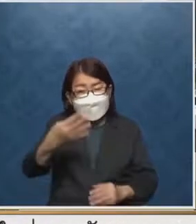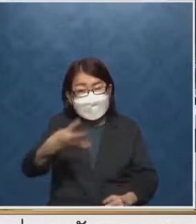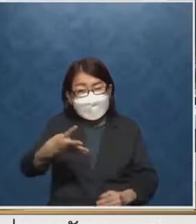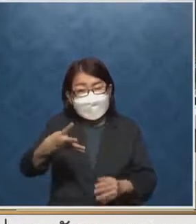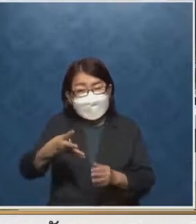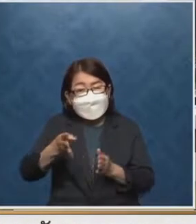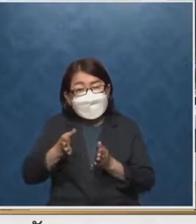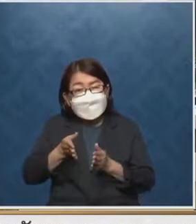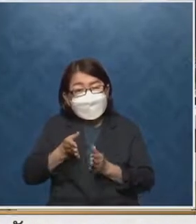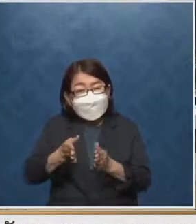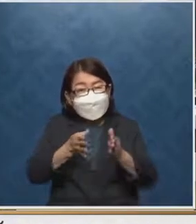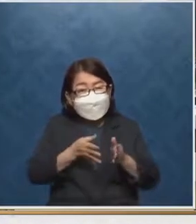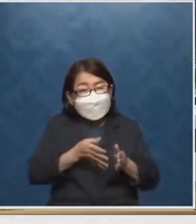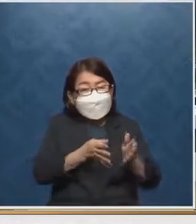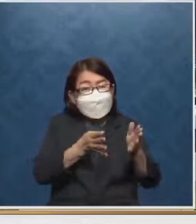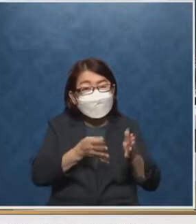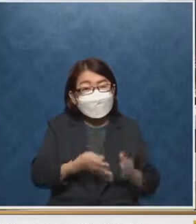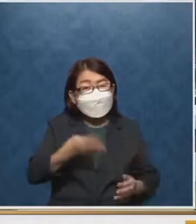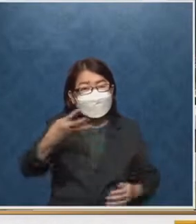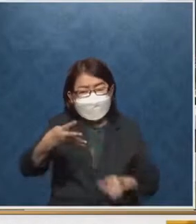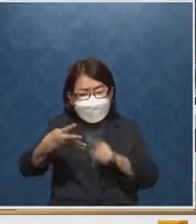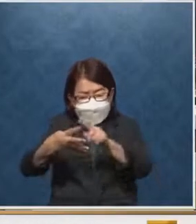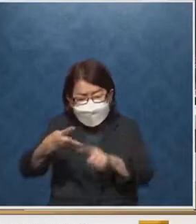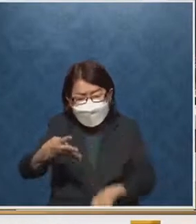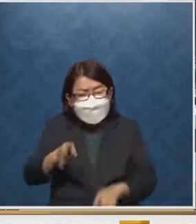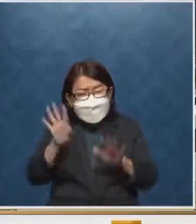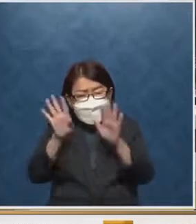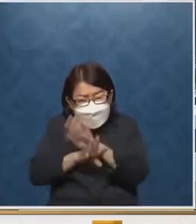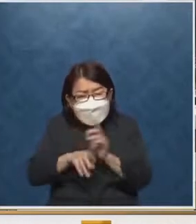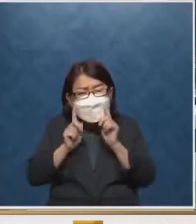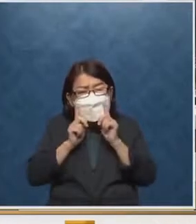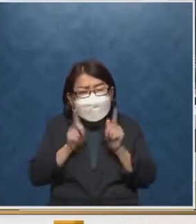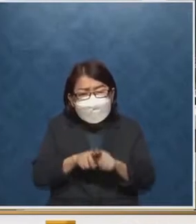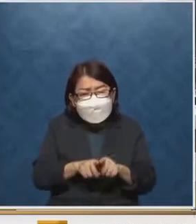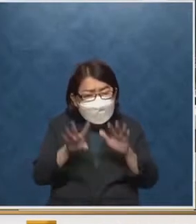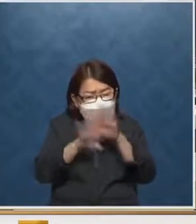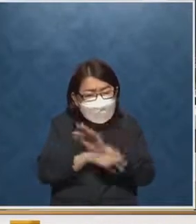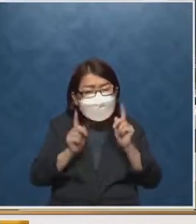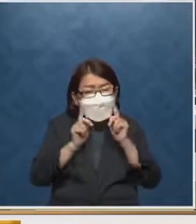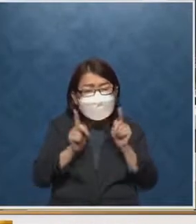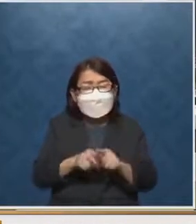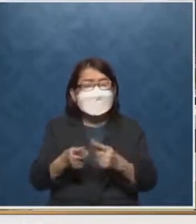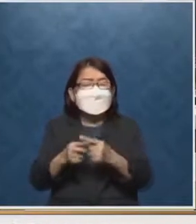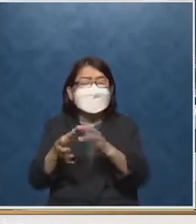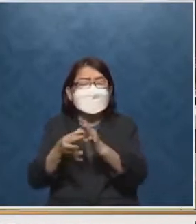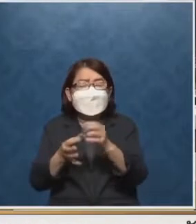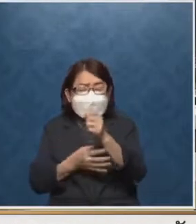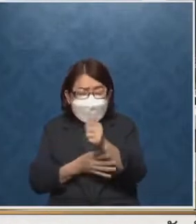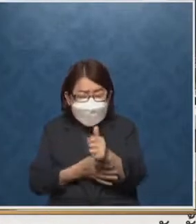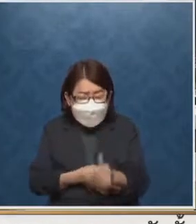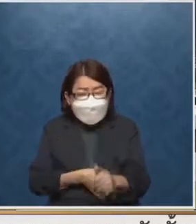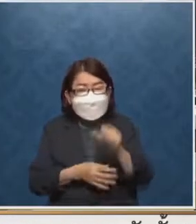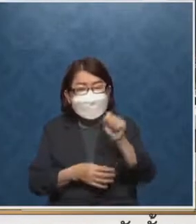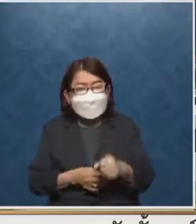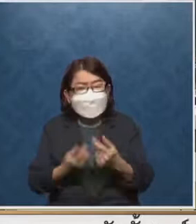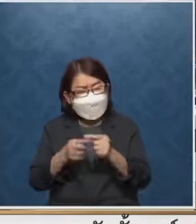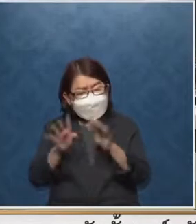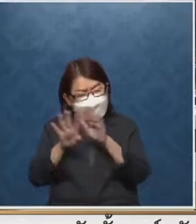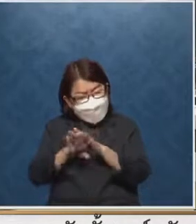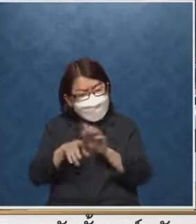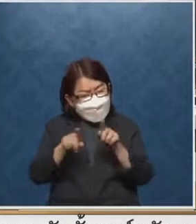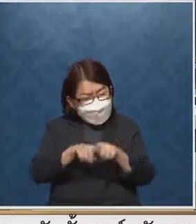สตร์เนี่ยเหมือนจะซ้ำๆกันครับก็เป็นเรื่องที่ดีทั้งหมดนะครับแต่ว่าดูเหมือนจะซ้ำๆกัน